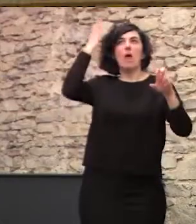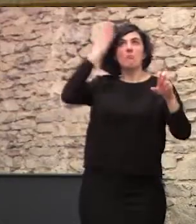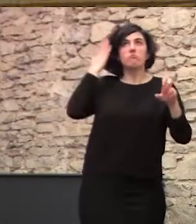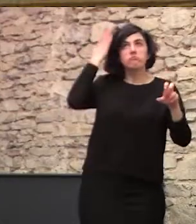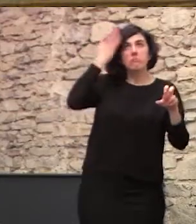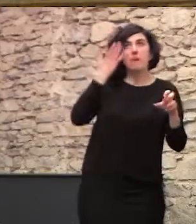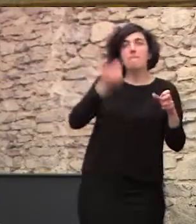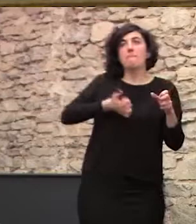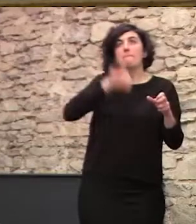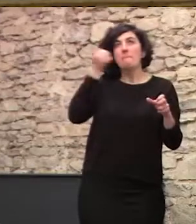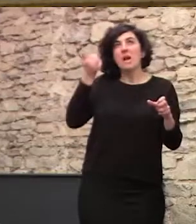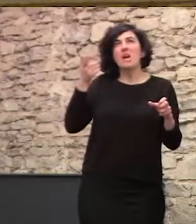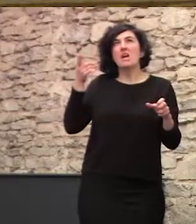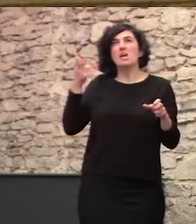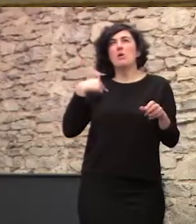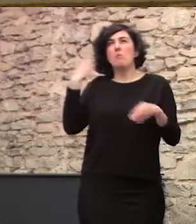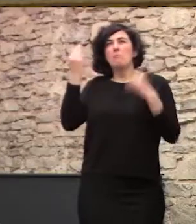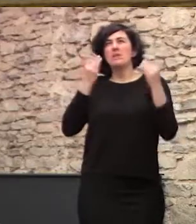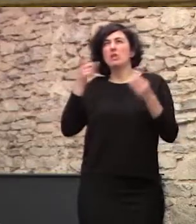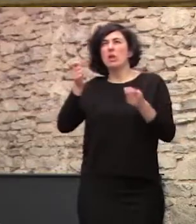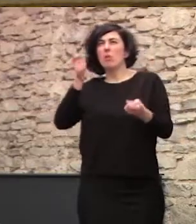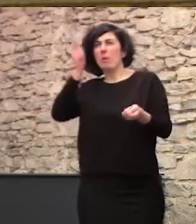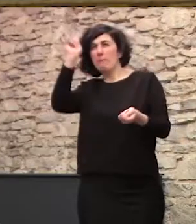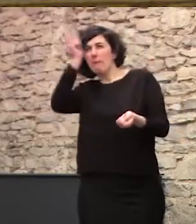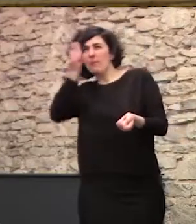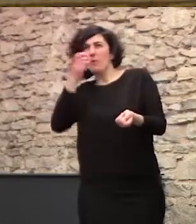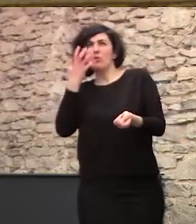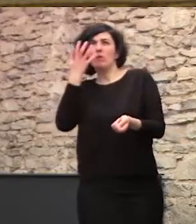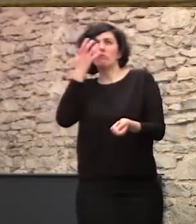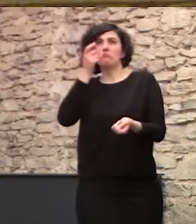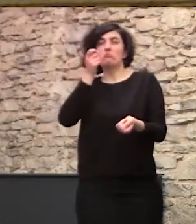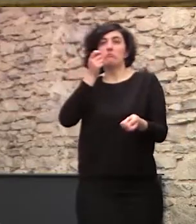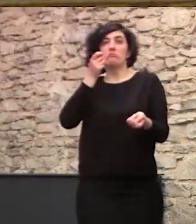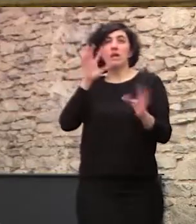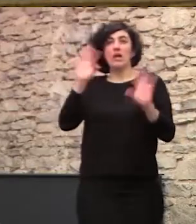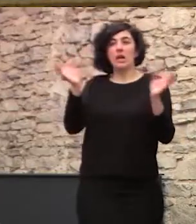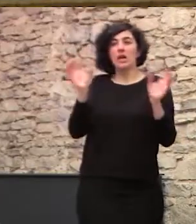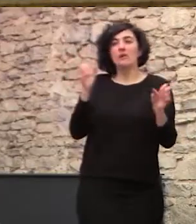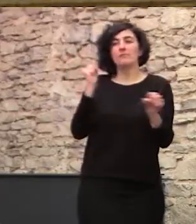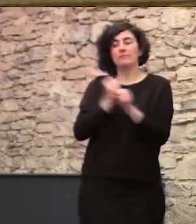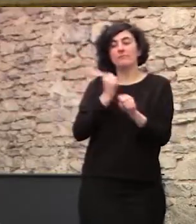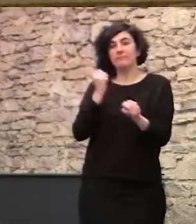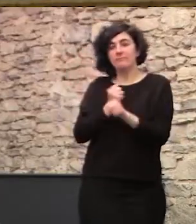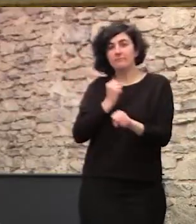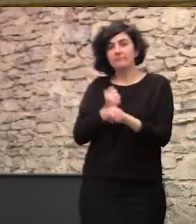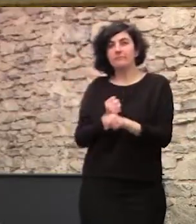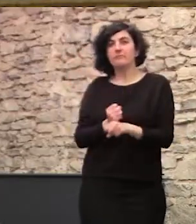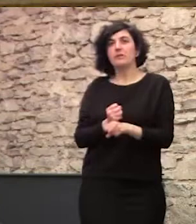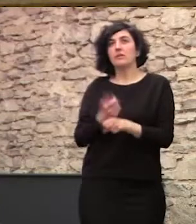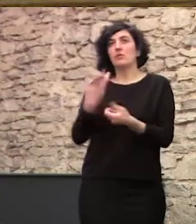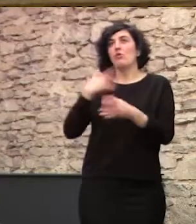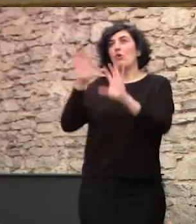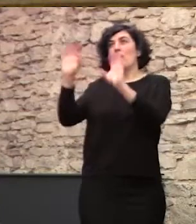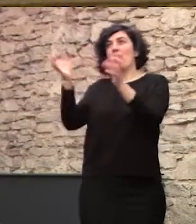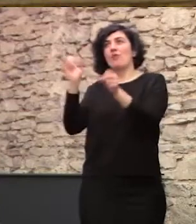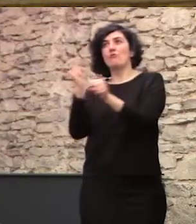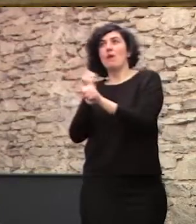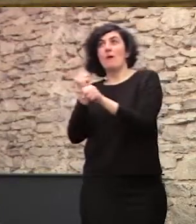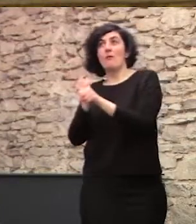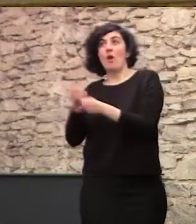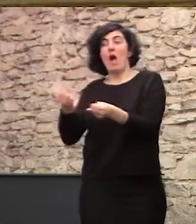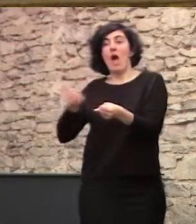Iruñako irrati baten uste dela kazetari ta ba asko baliatzen du ba irratian darabilten hori gero elkarrezketa